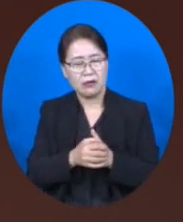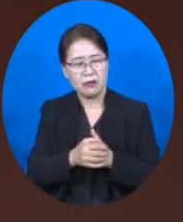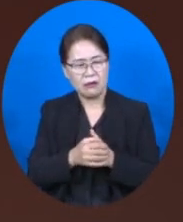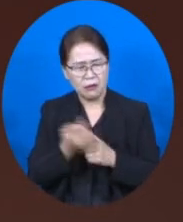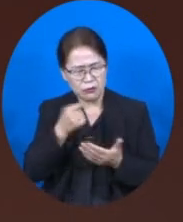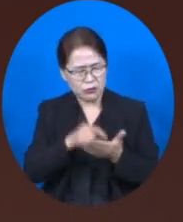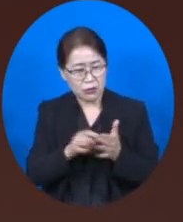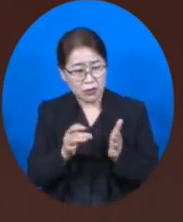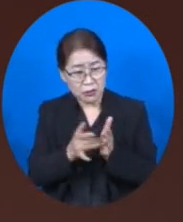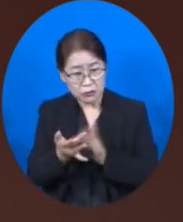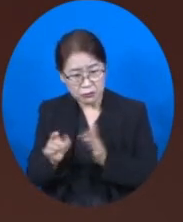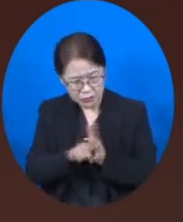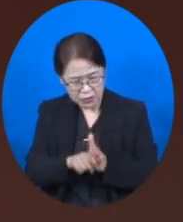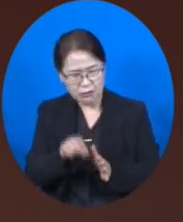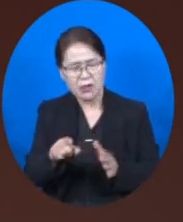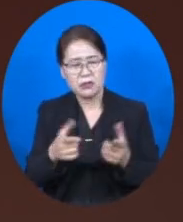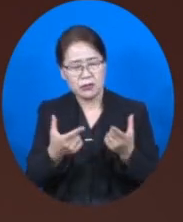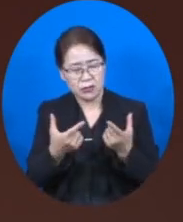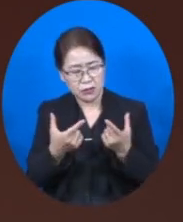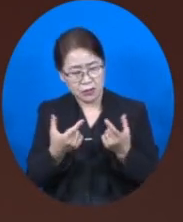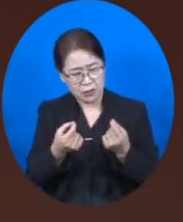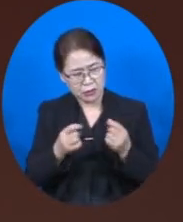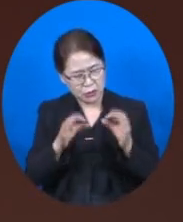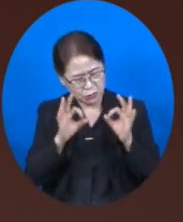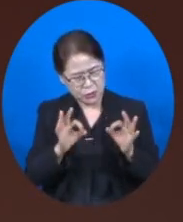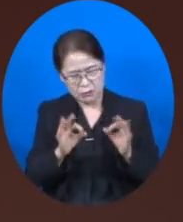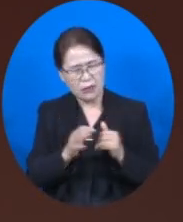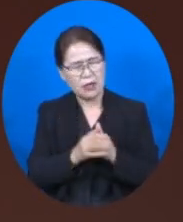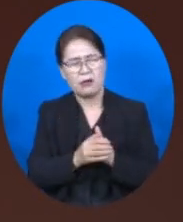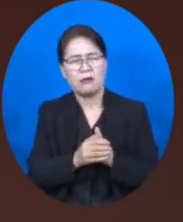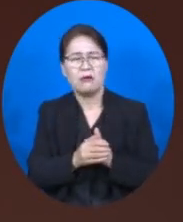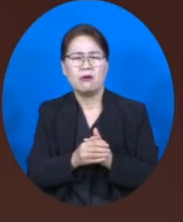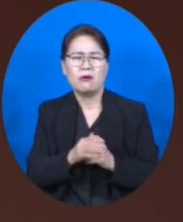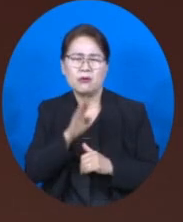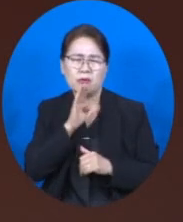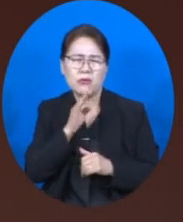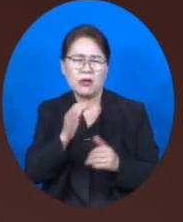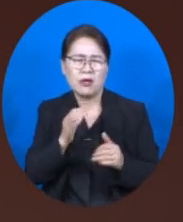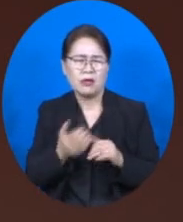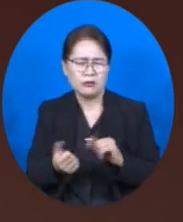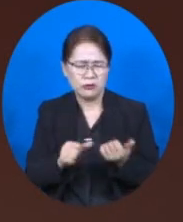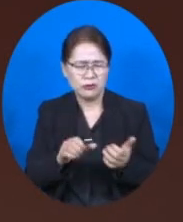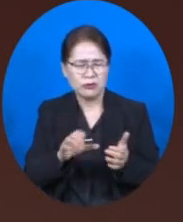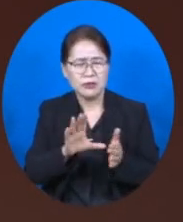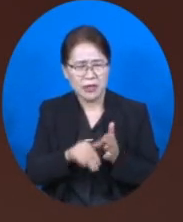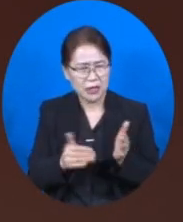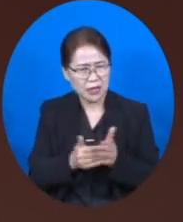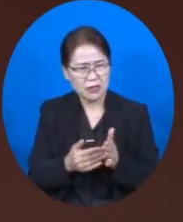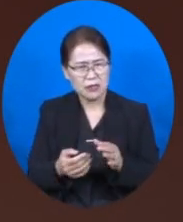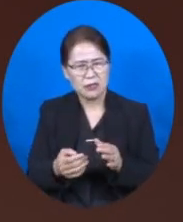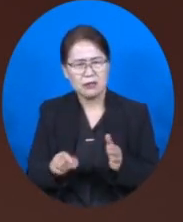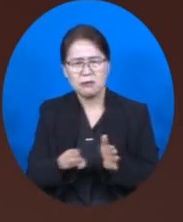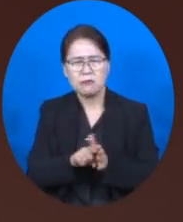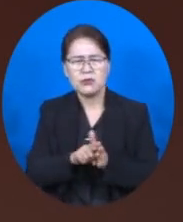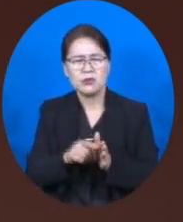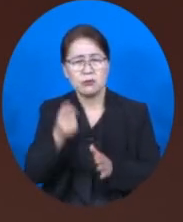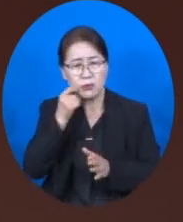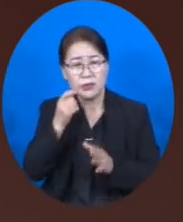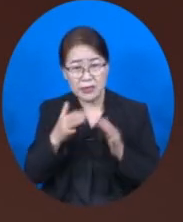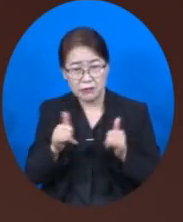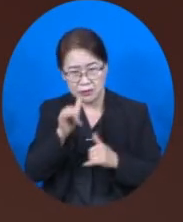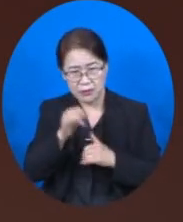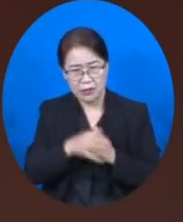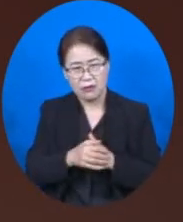보이는데 진짜로 예수를 안 믿는 사람이 있어요 죽을 때까지 그런 사람이 있거든요 그러니까 여러분